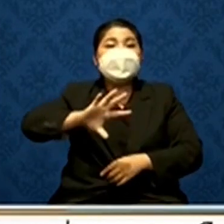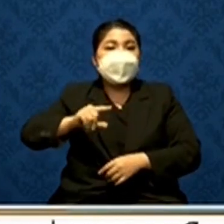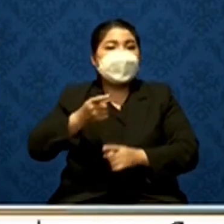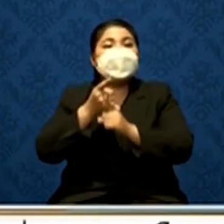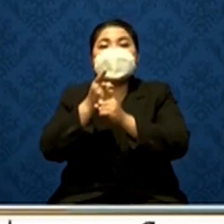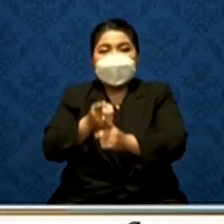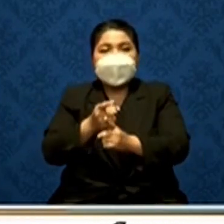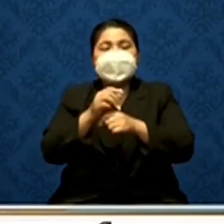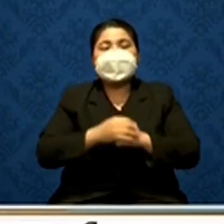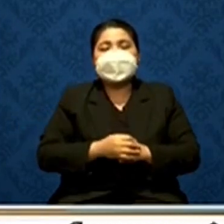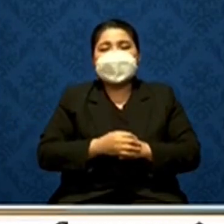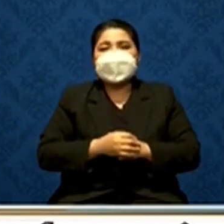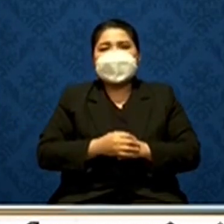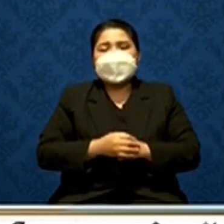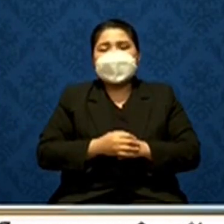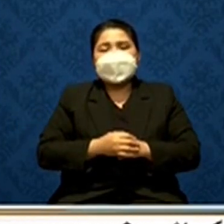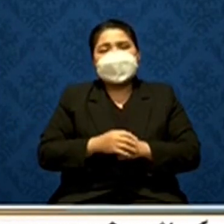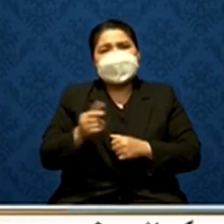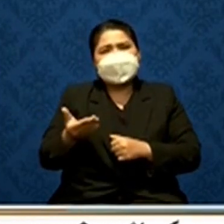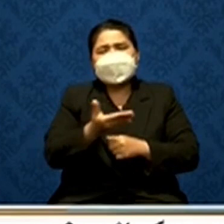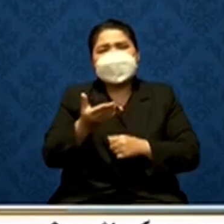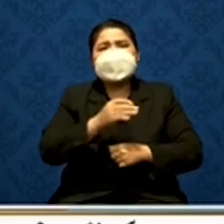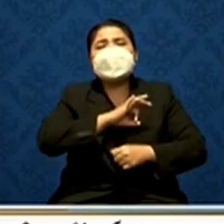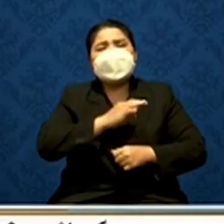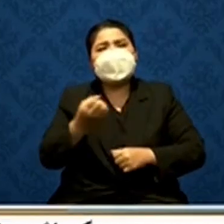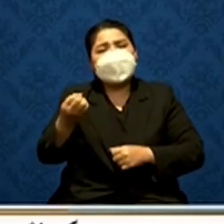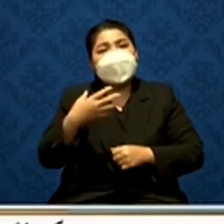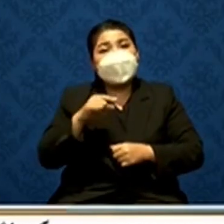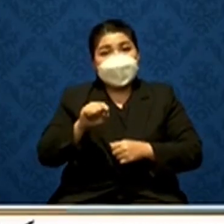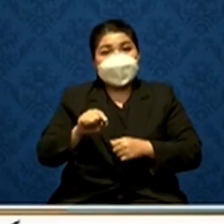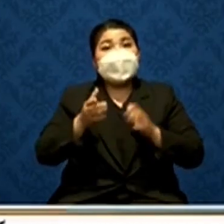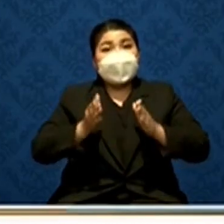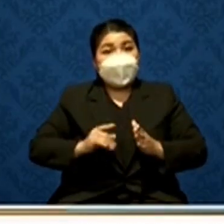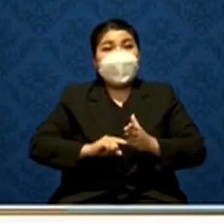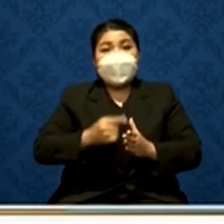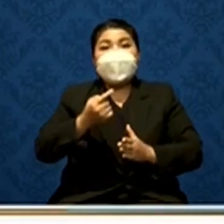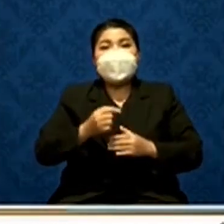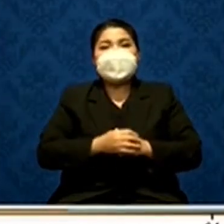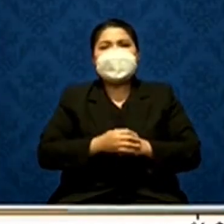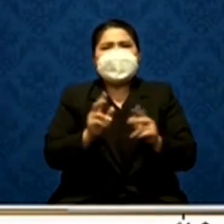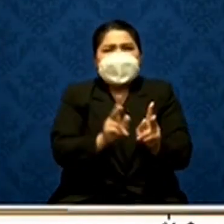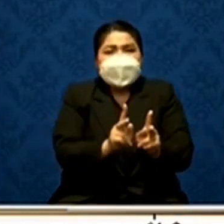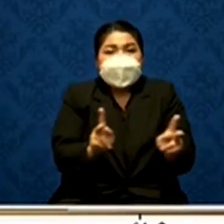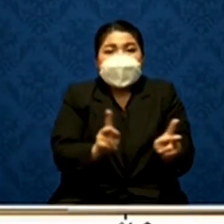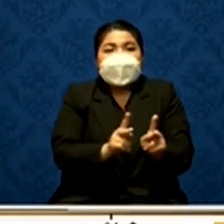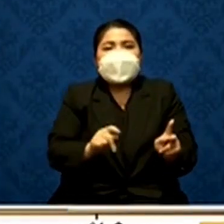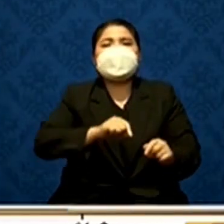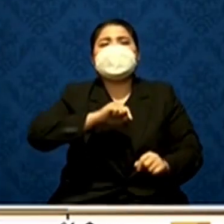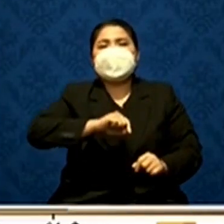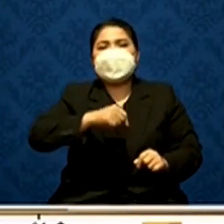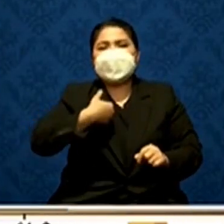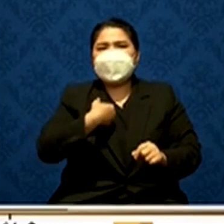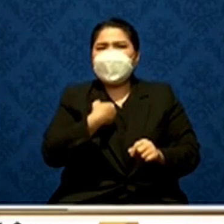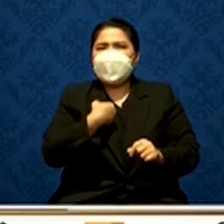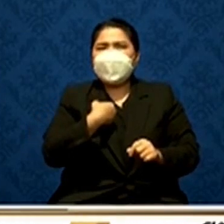เรื่องททานสมาชีคนั้น่้ บอกวจะเสรปรประชอนั้นท่านเปเปคนแรกครับคณะกำอารชุเนยครับได้ส่ง